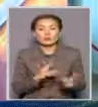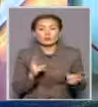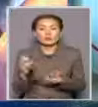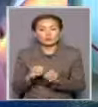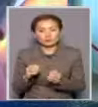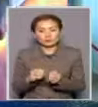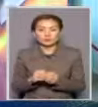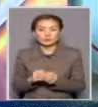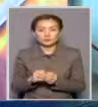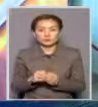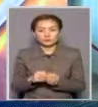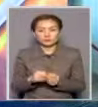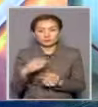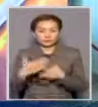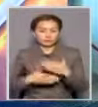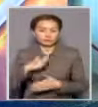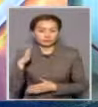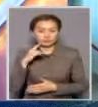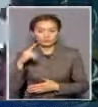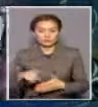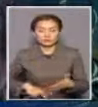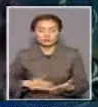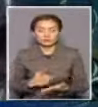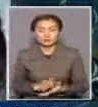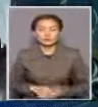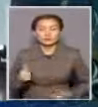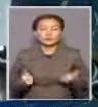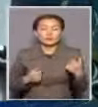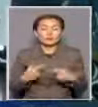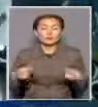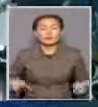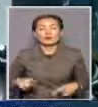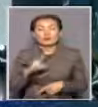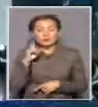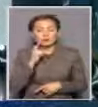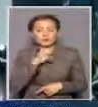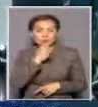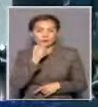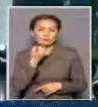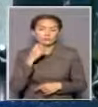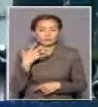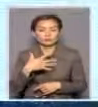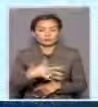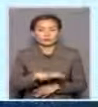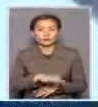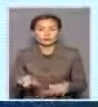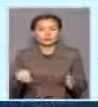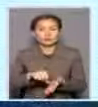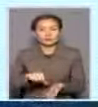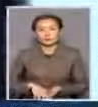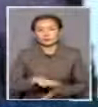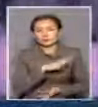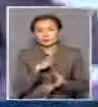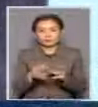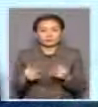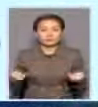қарата өнерін жалғастырады, әлі де биіктен көрінеді деп ойлаймын. Жарыста әр түрлі жас ерекшеліктері бойынша 50-ге жуық қатысушы өнер